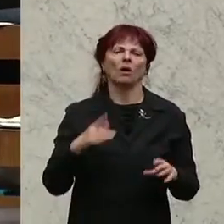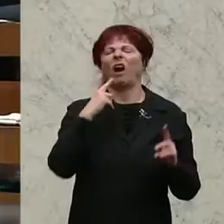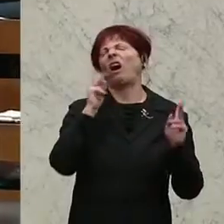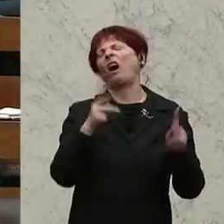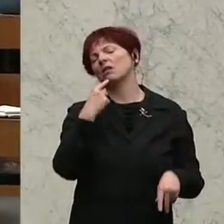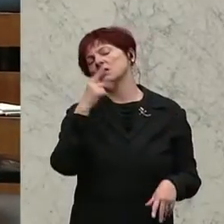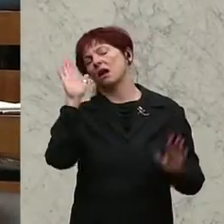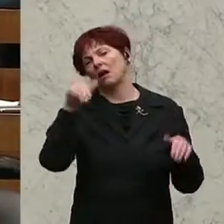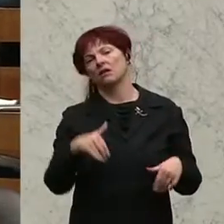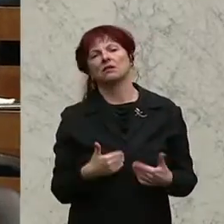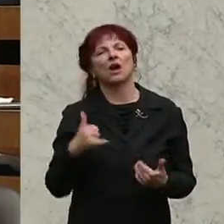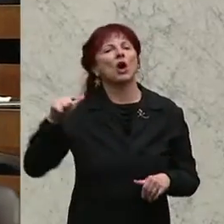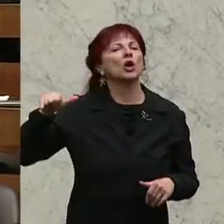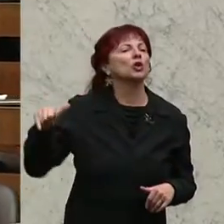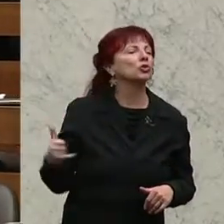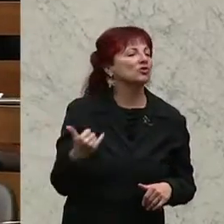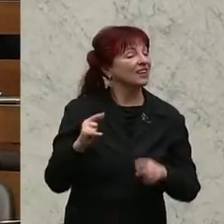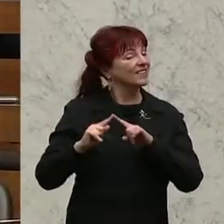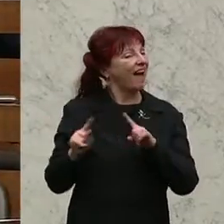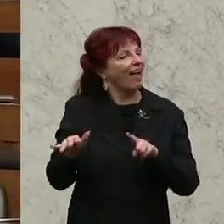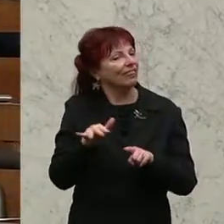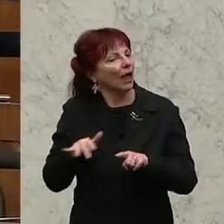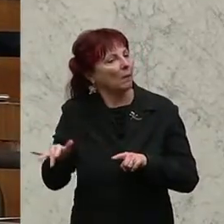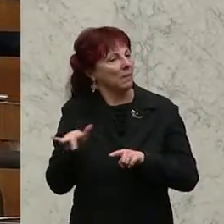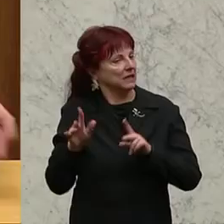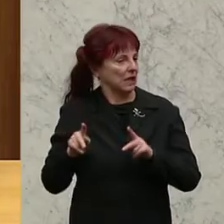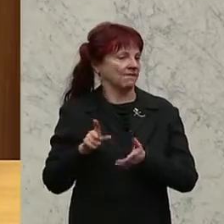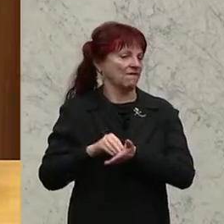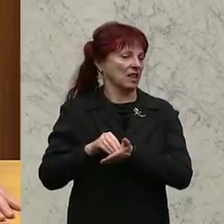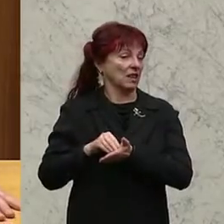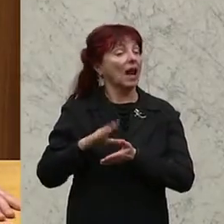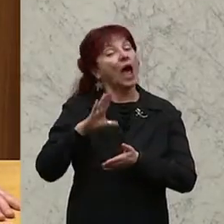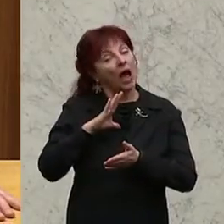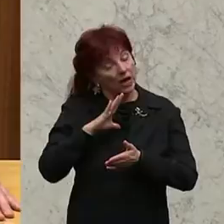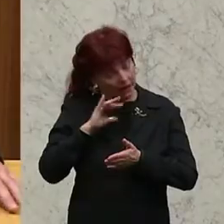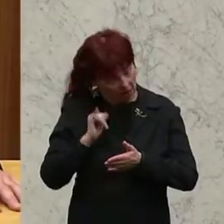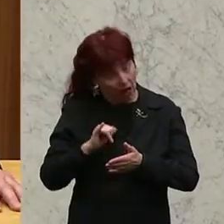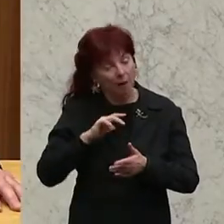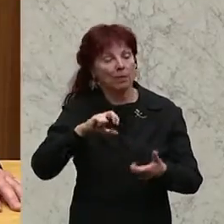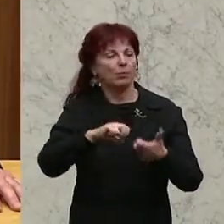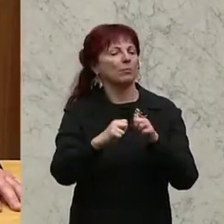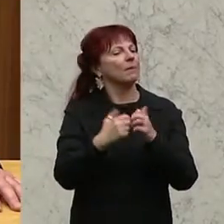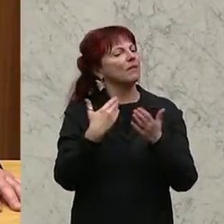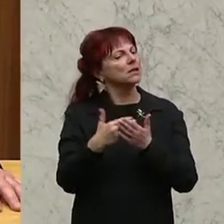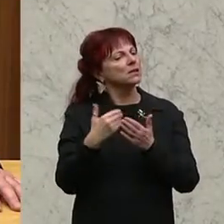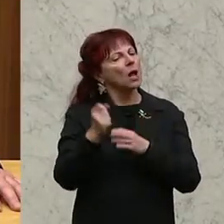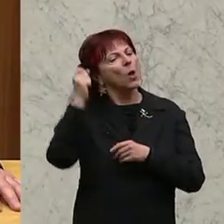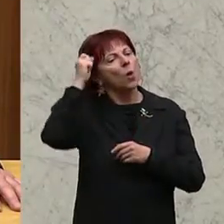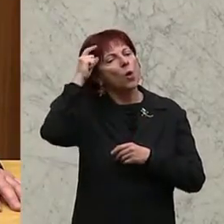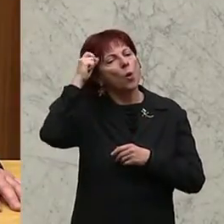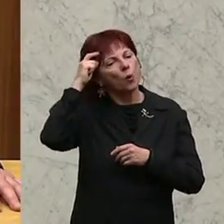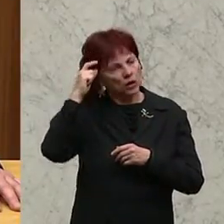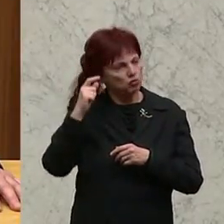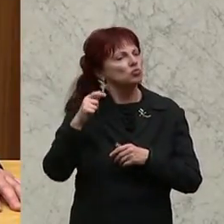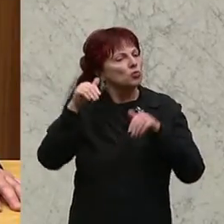Güte, das kommt halt der Justiz an anderer Seite zugute. Es ist aber schon ein Problem, weil die eigentlich logische Konsequenz wäre eine Gebührensenkung,